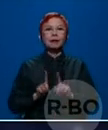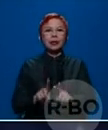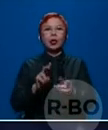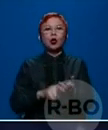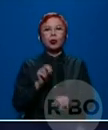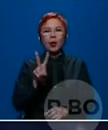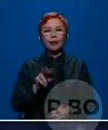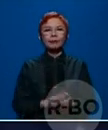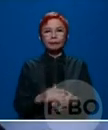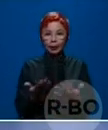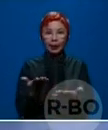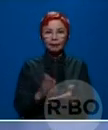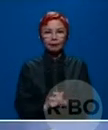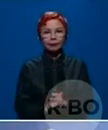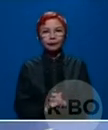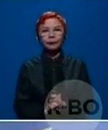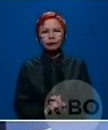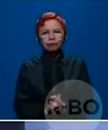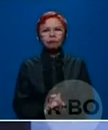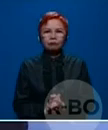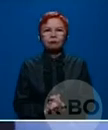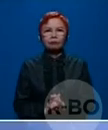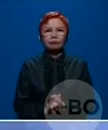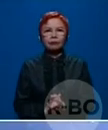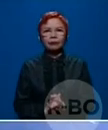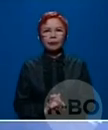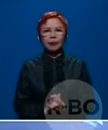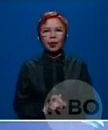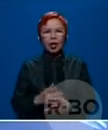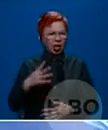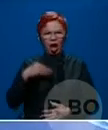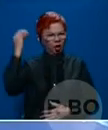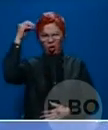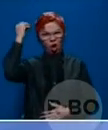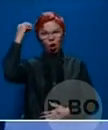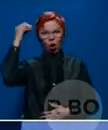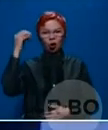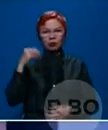paslon 2 1 menit saya jadi